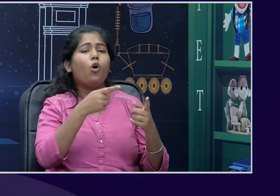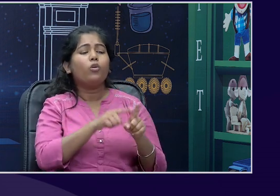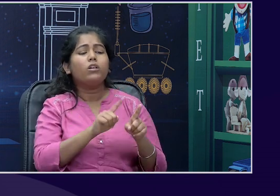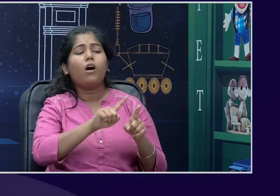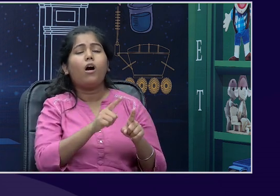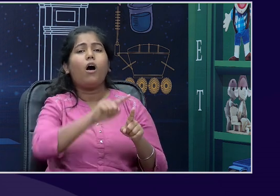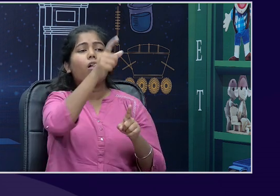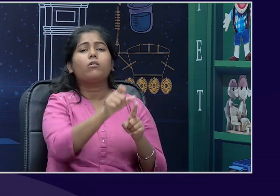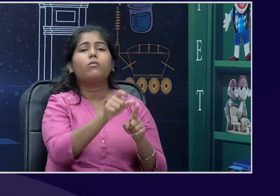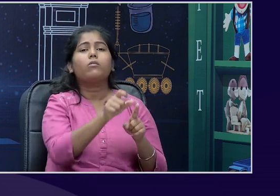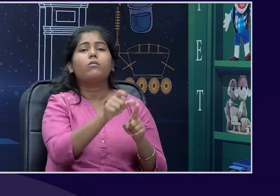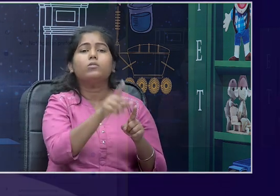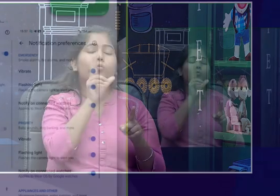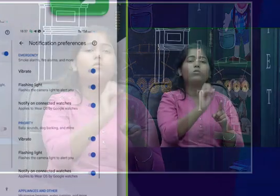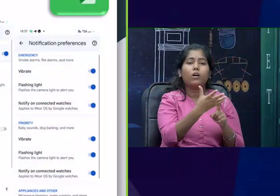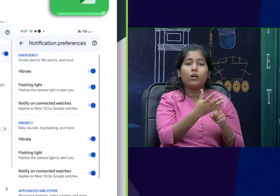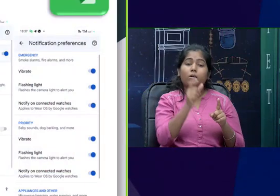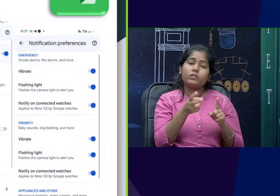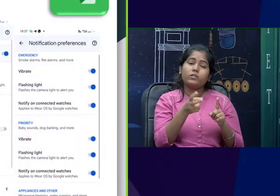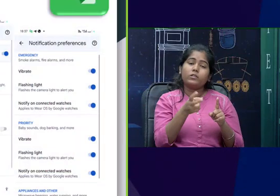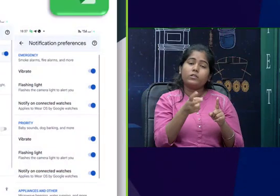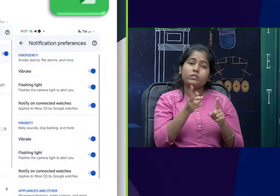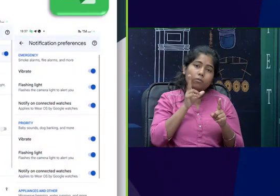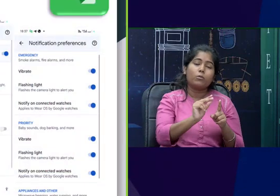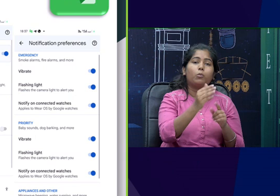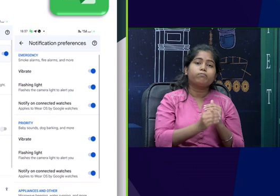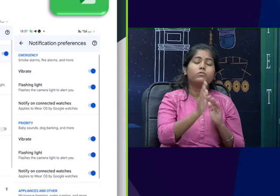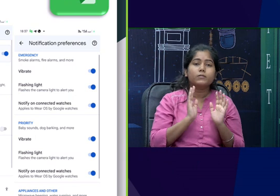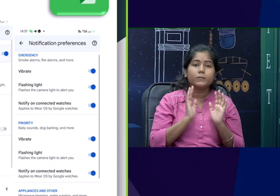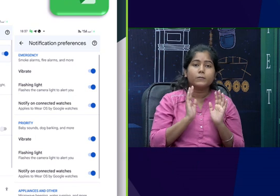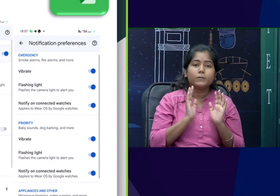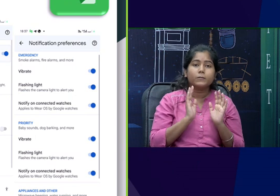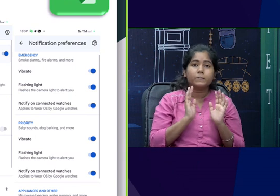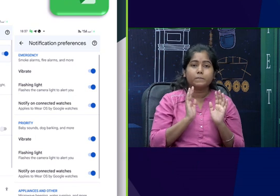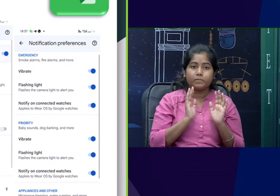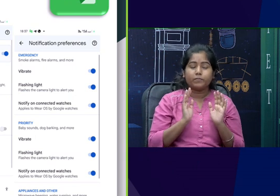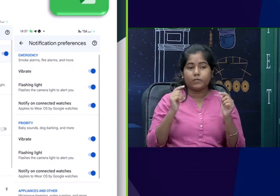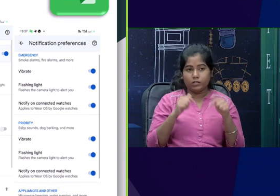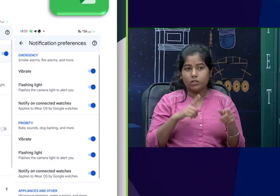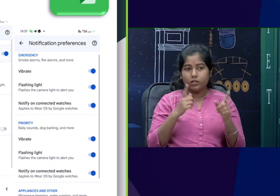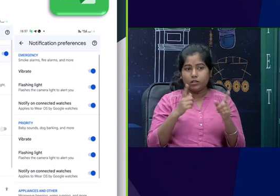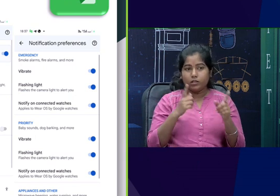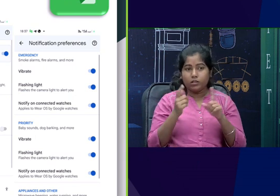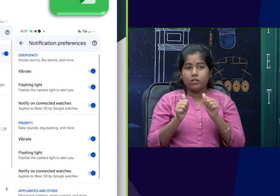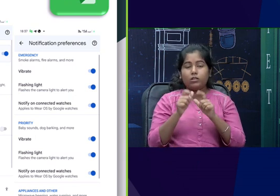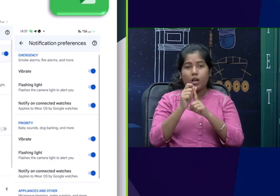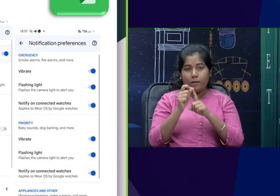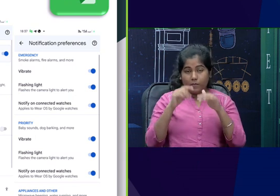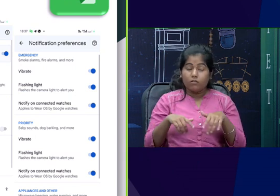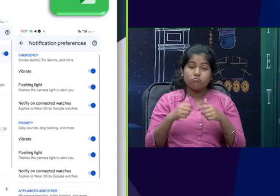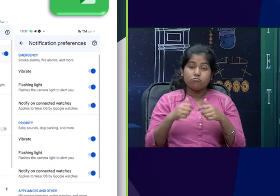ट्रांसक्राइब। हाँ राइट, अगर हम बात करते हैं ये एक ऐप है, ये बहुत ही अच्छा ऐप है,